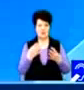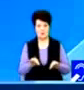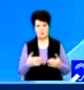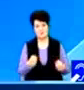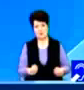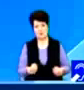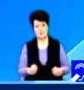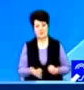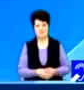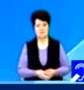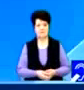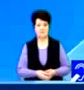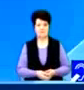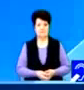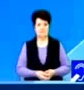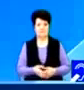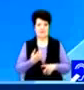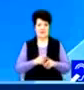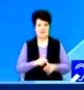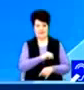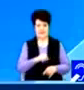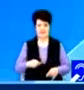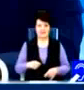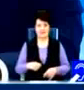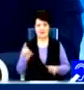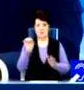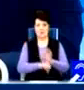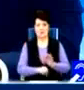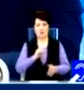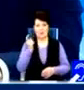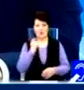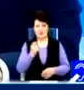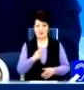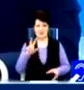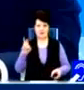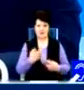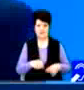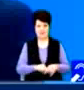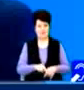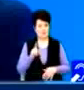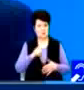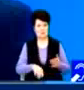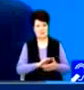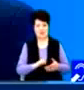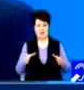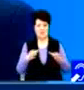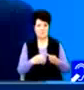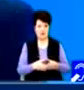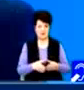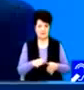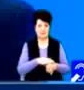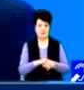acum ă asta ar însemna sinucidere politică pentru blocul acum eu nu aș fi atât de sigur campania s a încheiat p